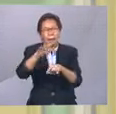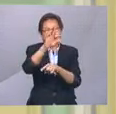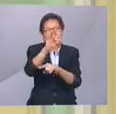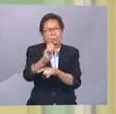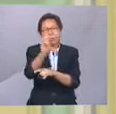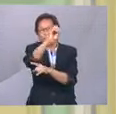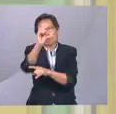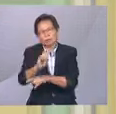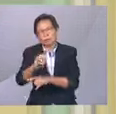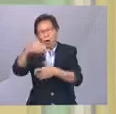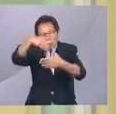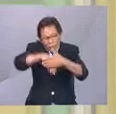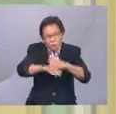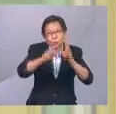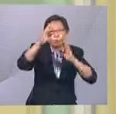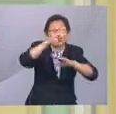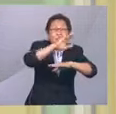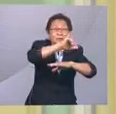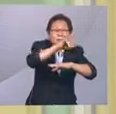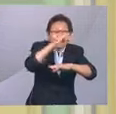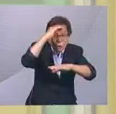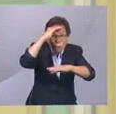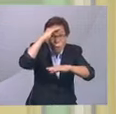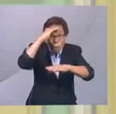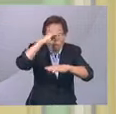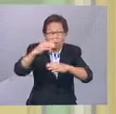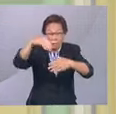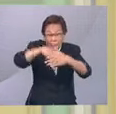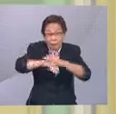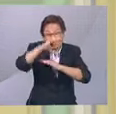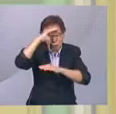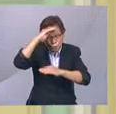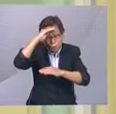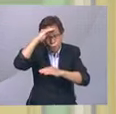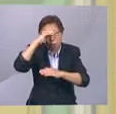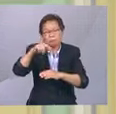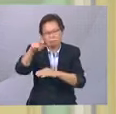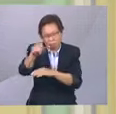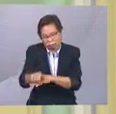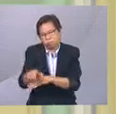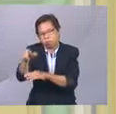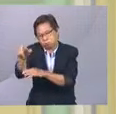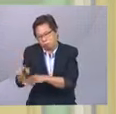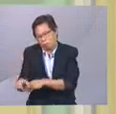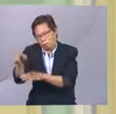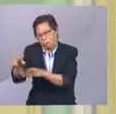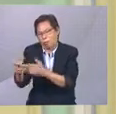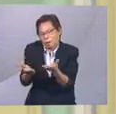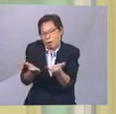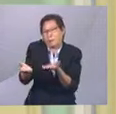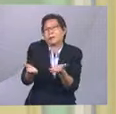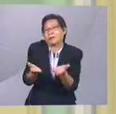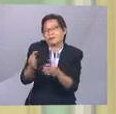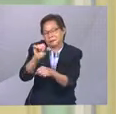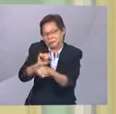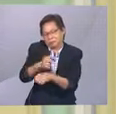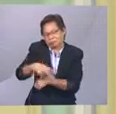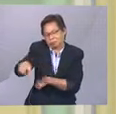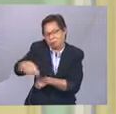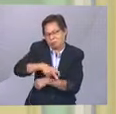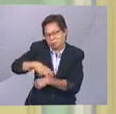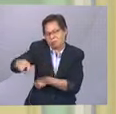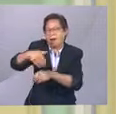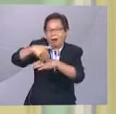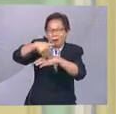ratus daripada kemasukan itu adalah melalui brecket yang terlibat dengan penghormatan logistik yaitu